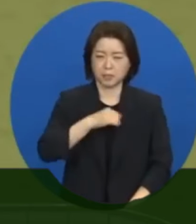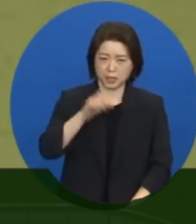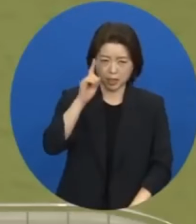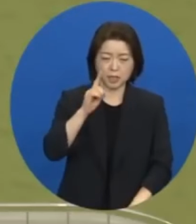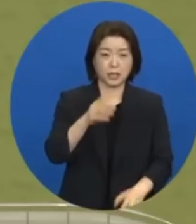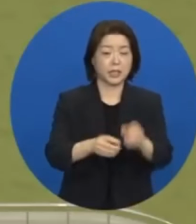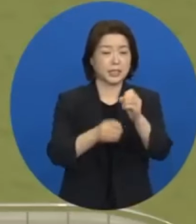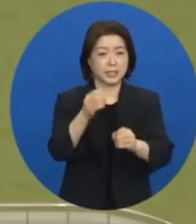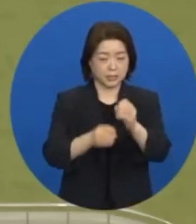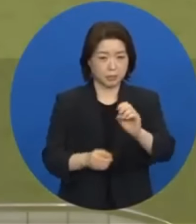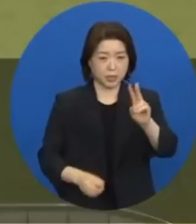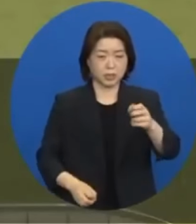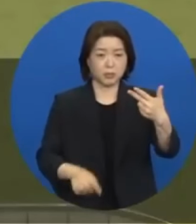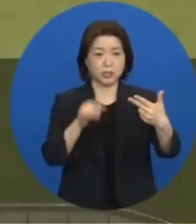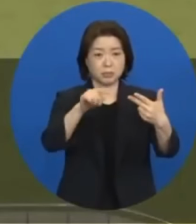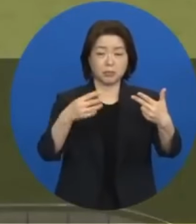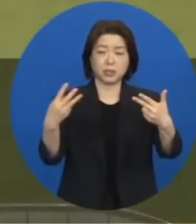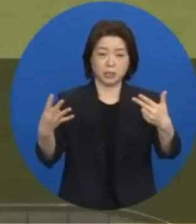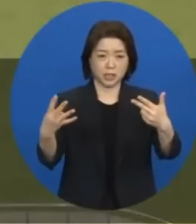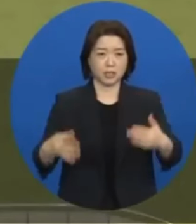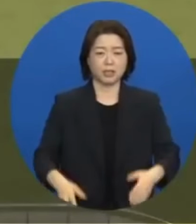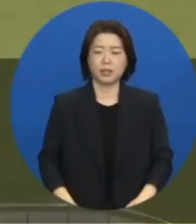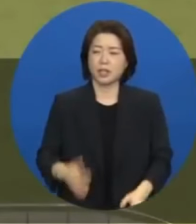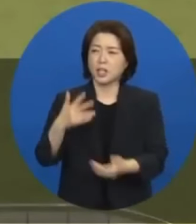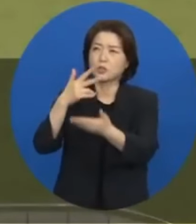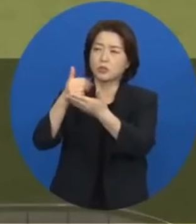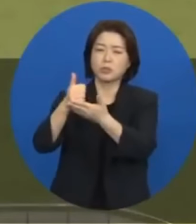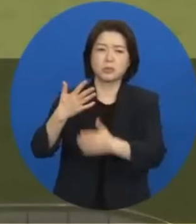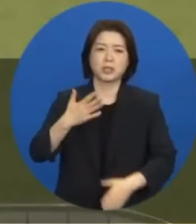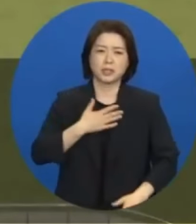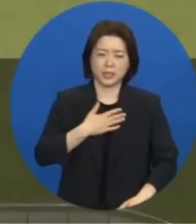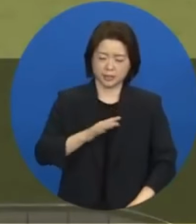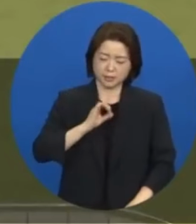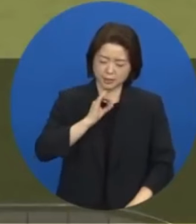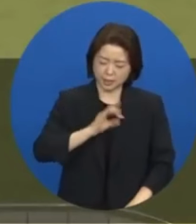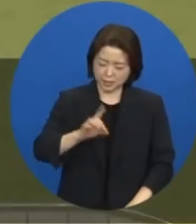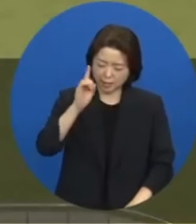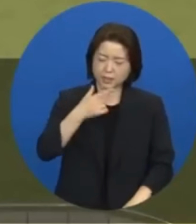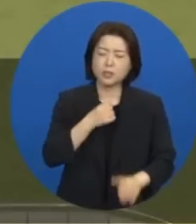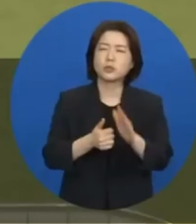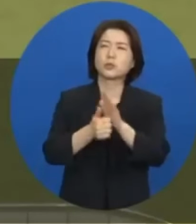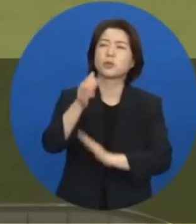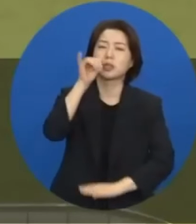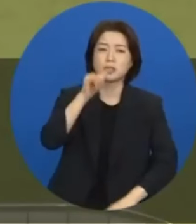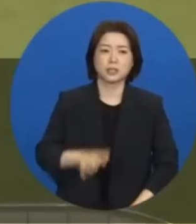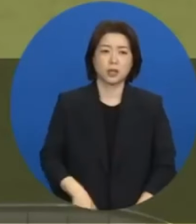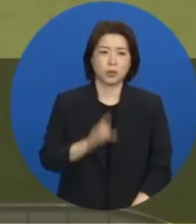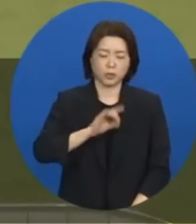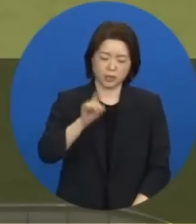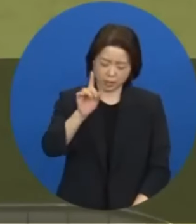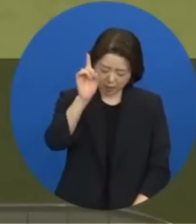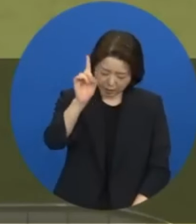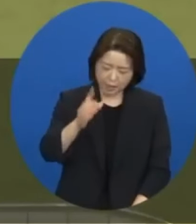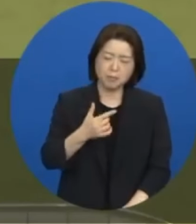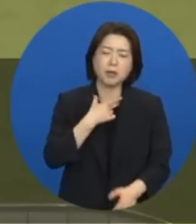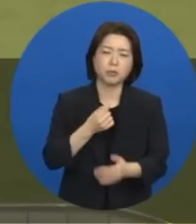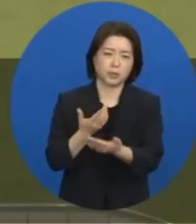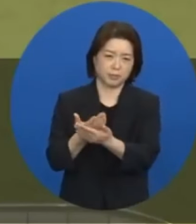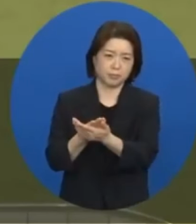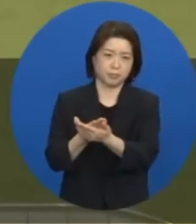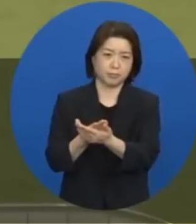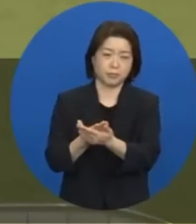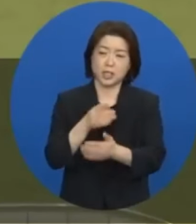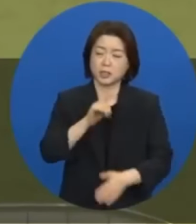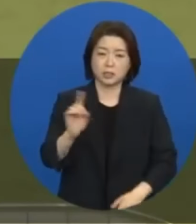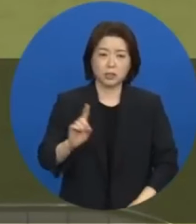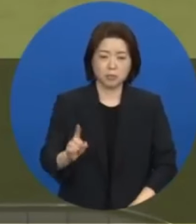27편 4절에 주님 나에게 단 하나의 소원이 있습니다 나는 오직 그 하나만 구하겠습니다 무엇이냐면